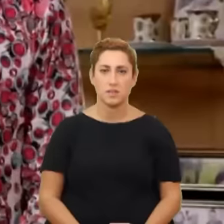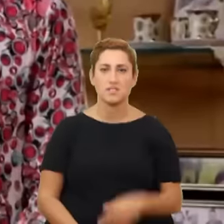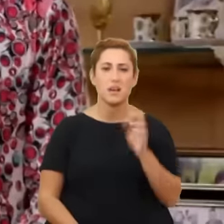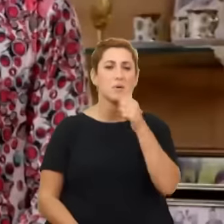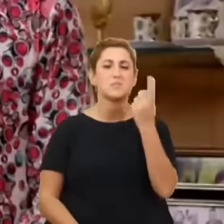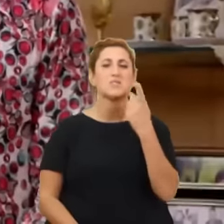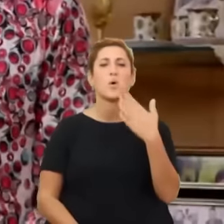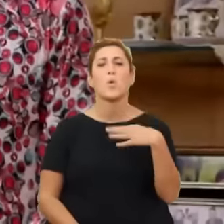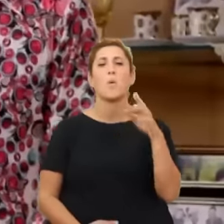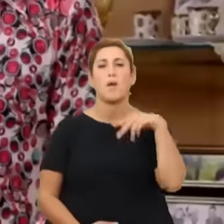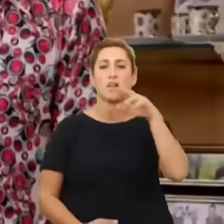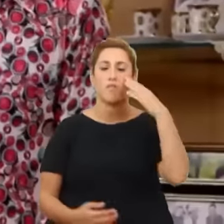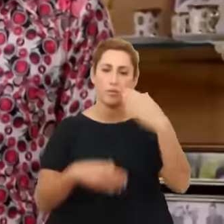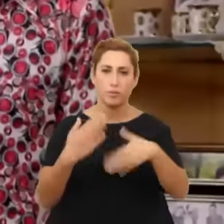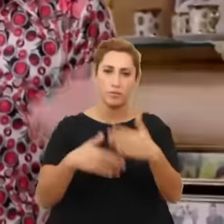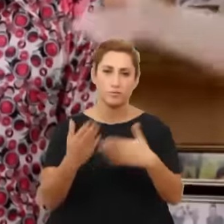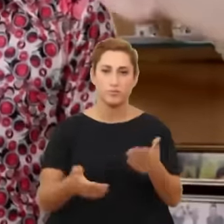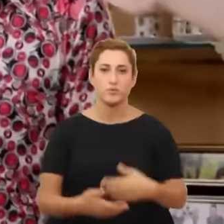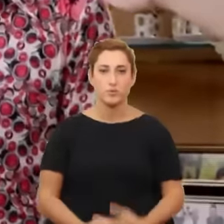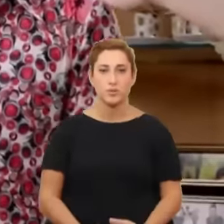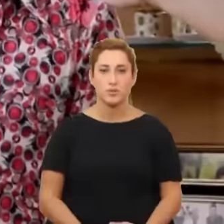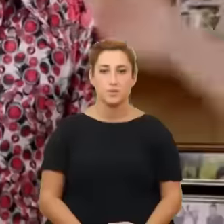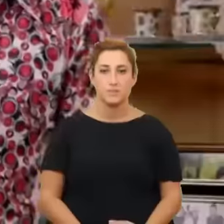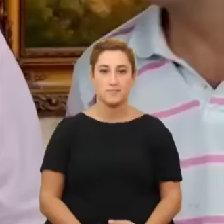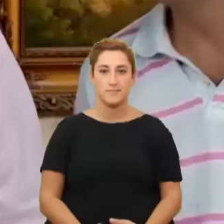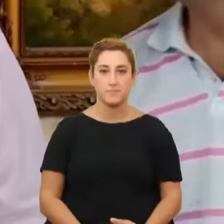Şey baba, bir şey yok. Merdivenlerden yuvarlanmış.